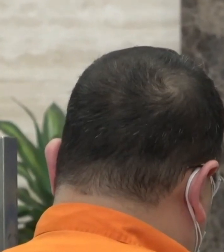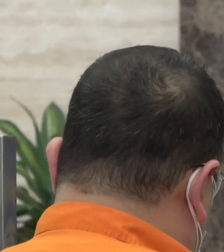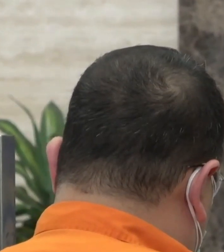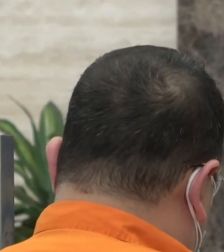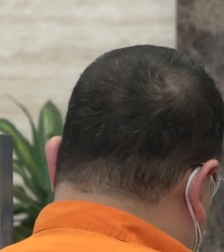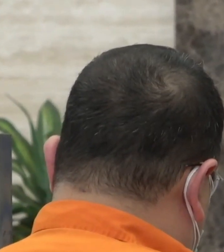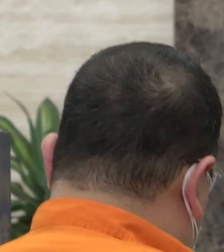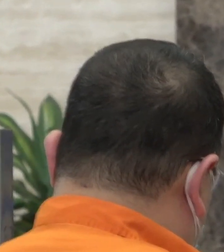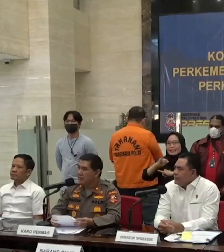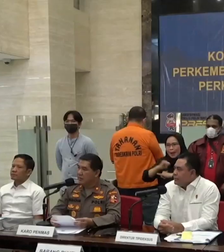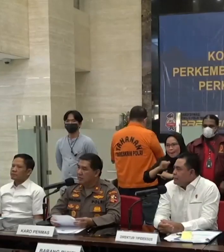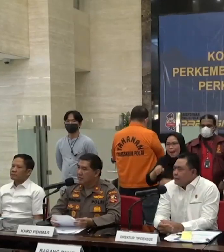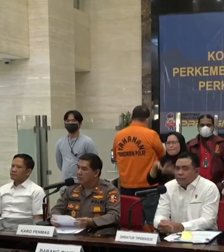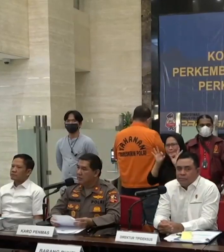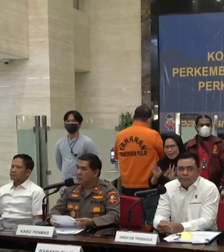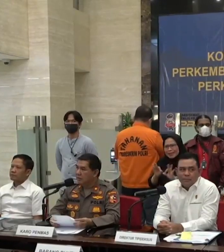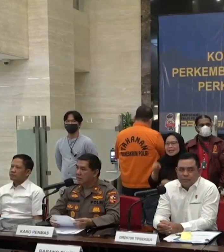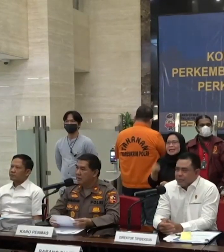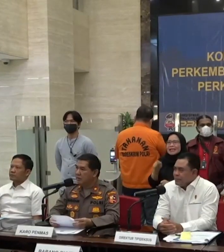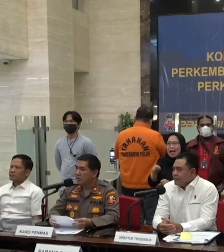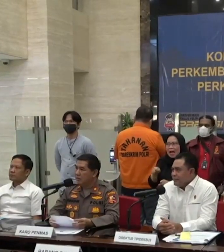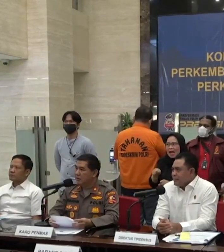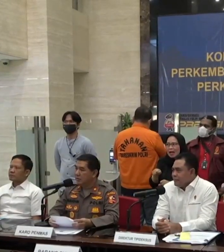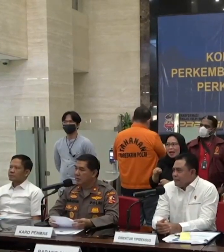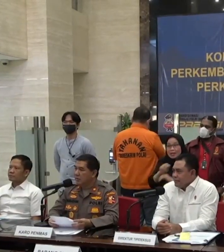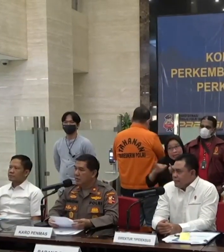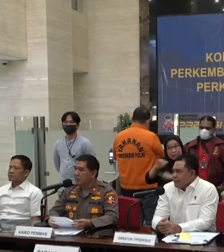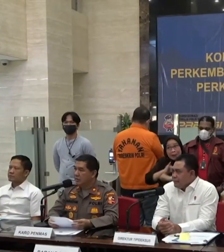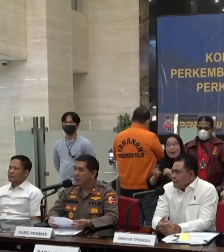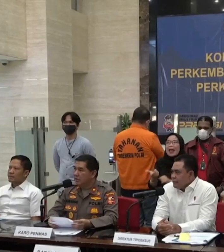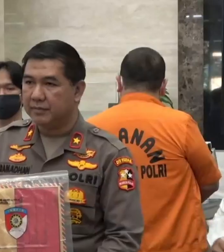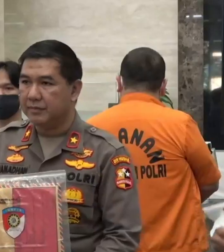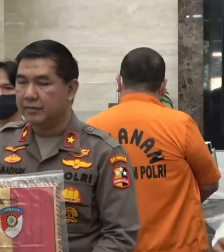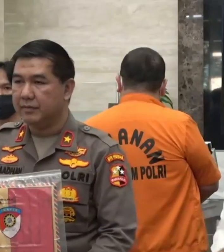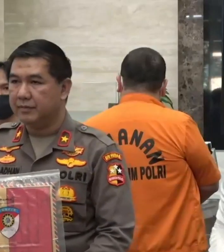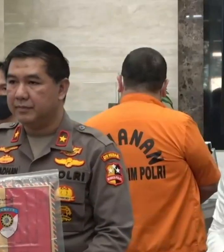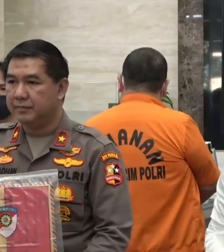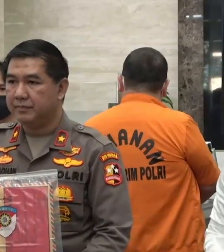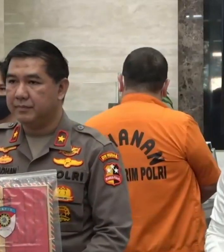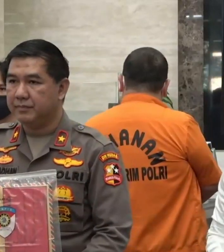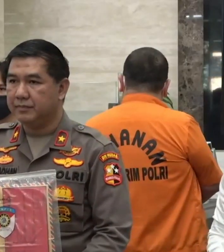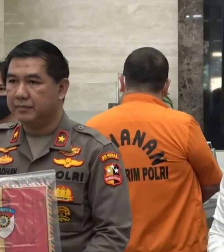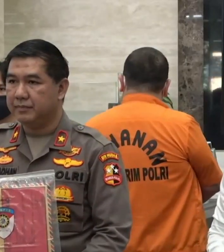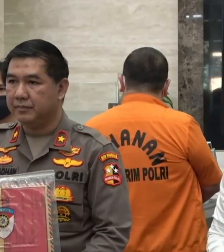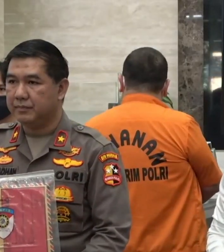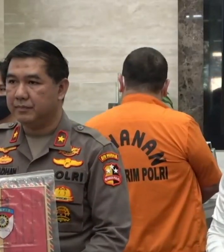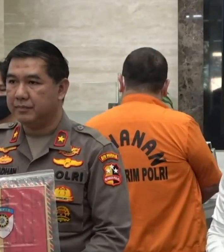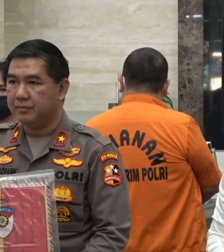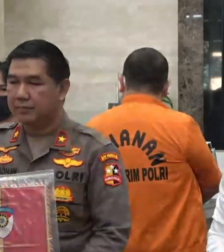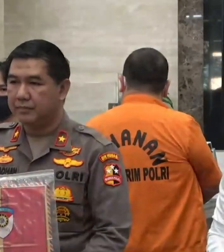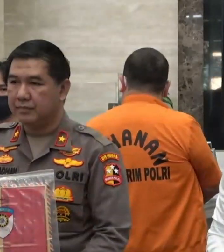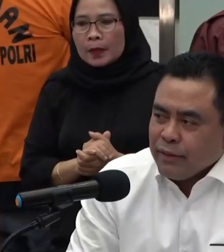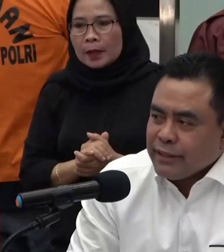akta pembuatan koperasi dan dugaan tindak pidana pencucian uang. Kasus penggelapan dana milik nasabah koperasi Indro